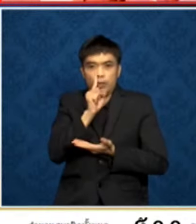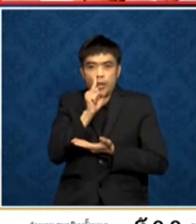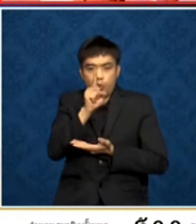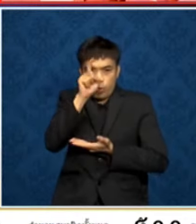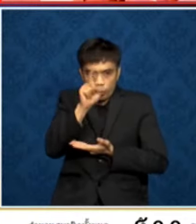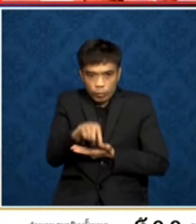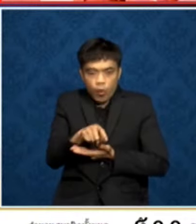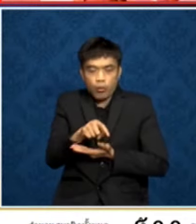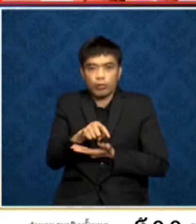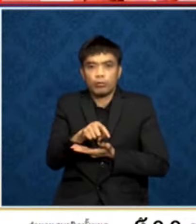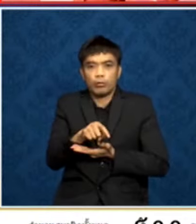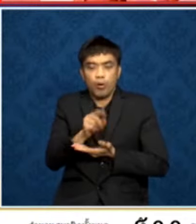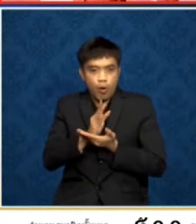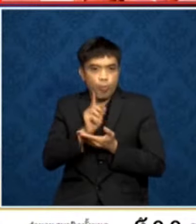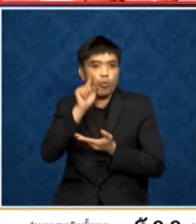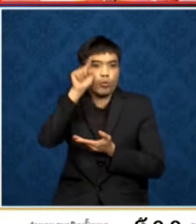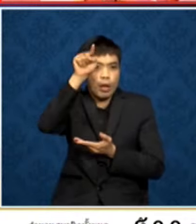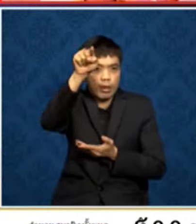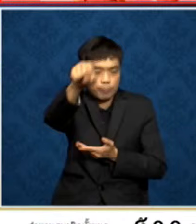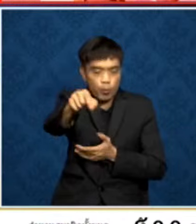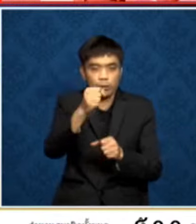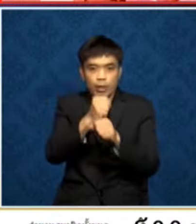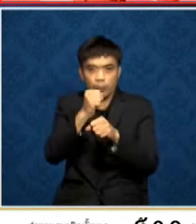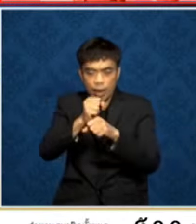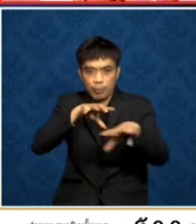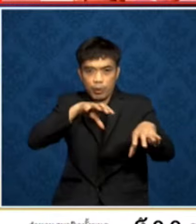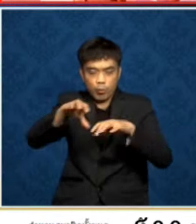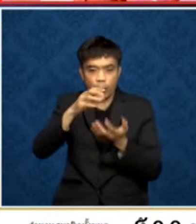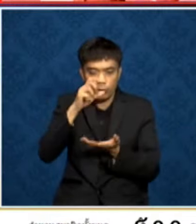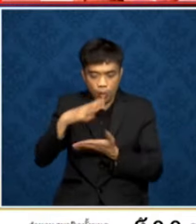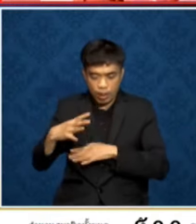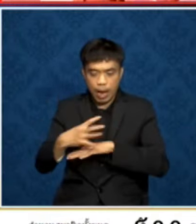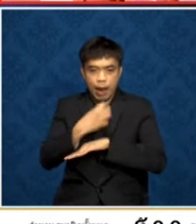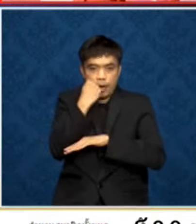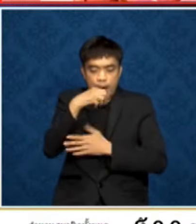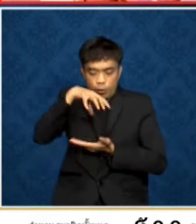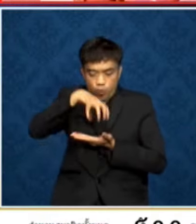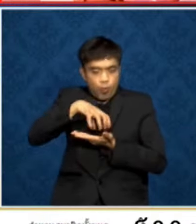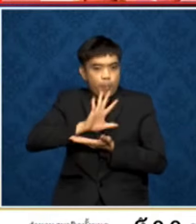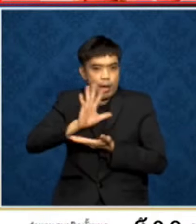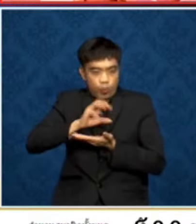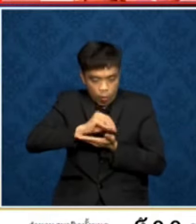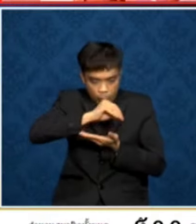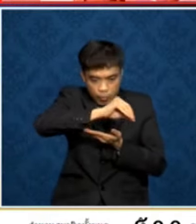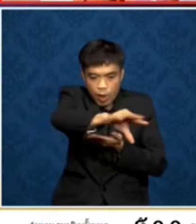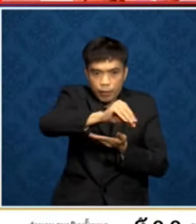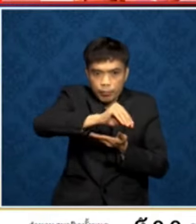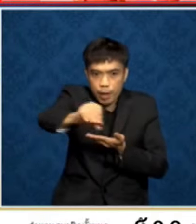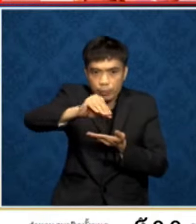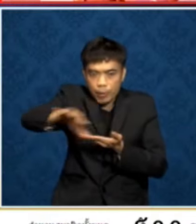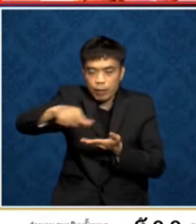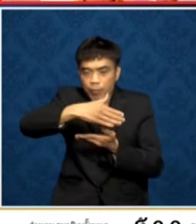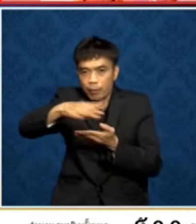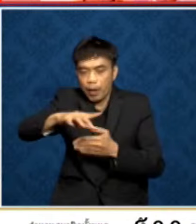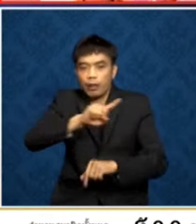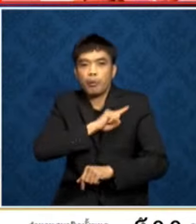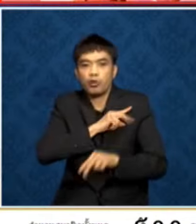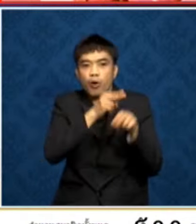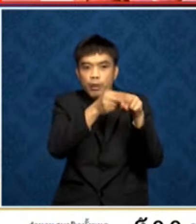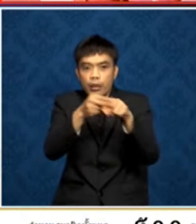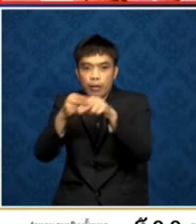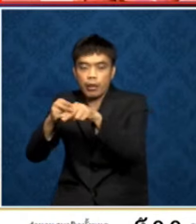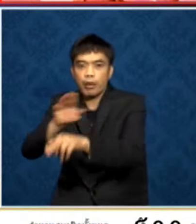มุ่งหน้าไปบนเส้นทางของทางการกระจายอำนาจที่เป็นเป้าหมายปลายทางที่ประเทศไทยควรมุ่ง